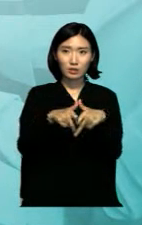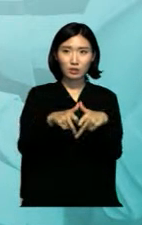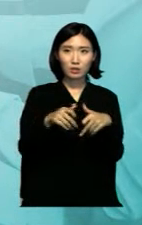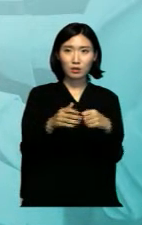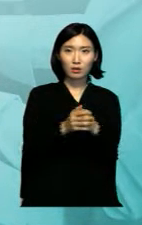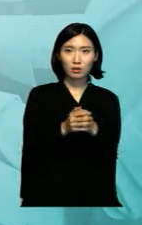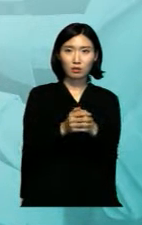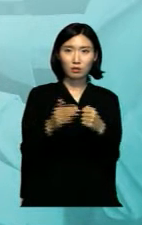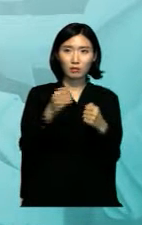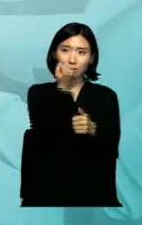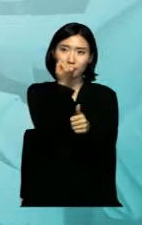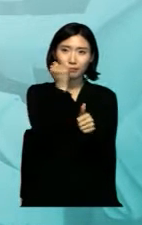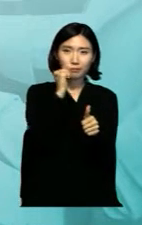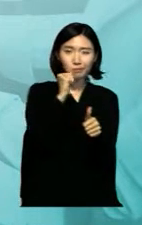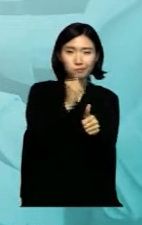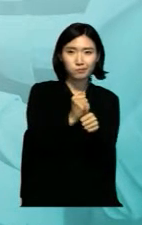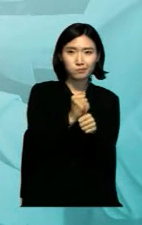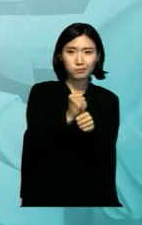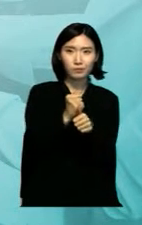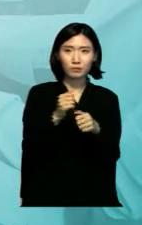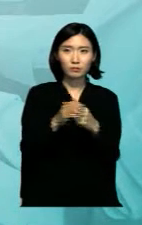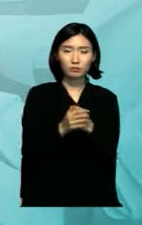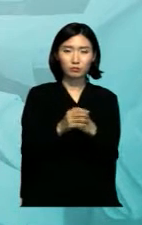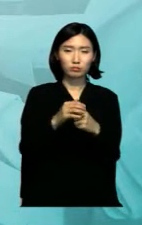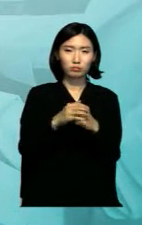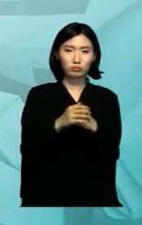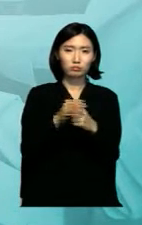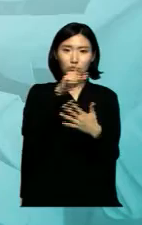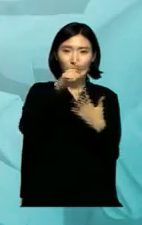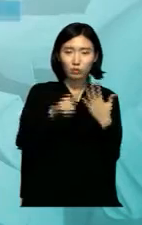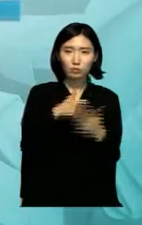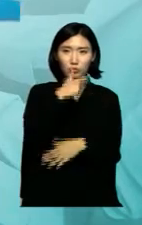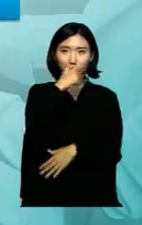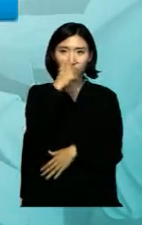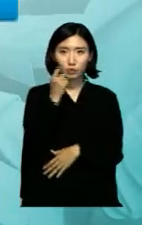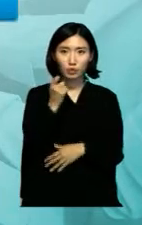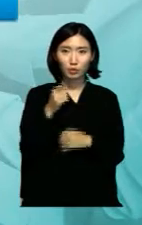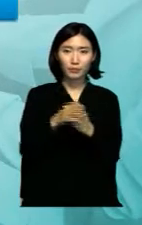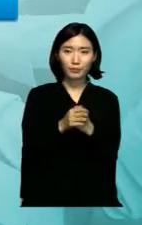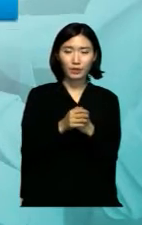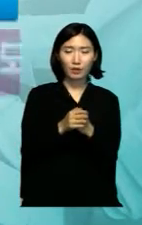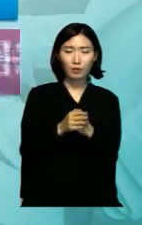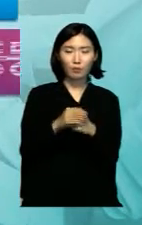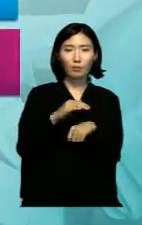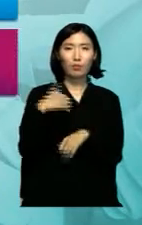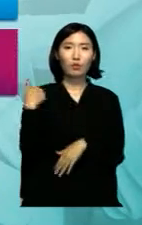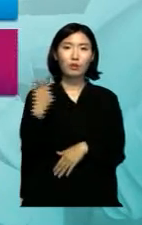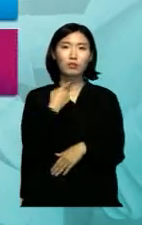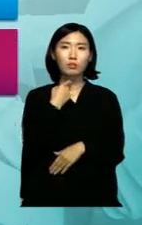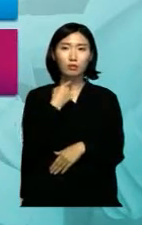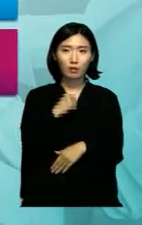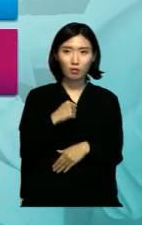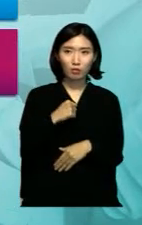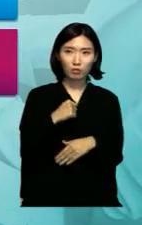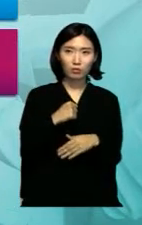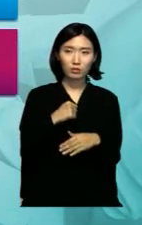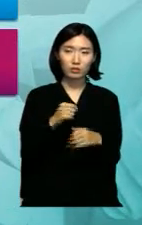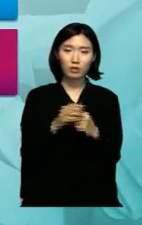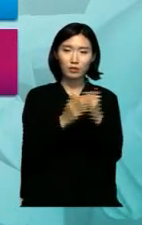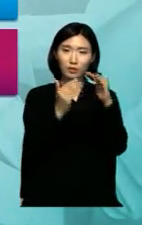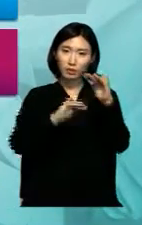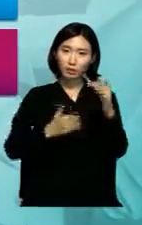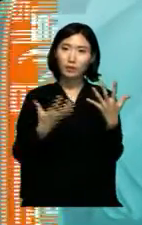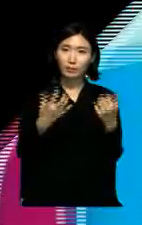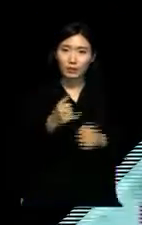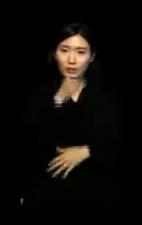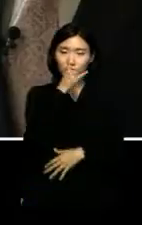낙인감, 맞춤 학원과 프로그램 부족, 짧은 횡단보도 신호 등 미처 알지 못했던 현장의 목소리를 들을 수